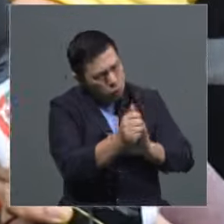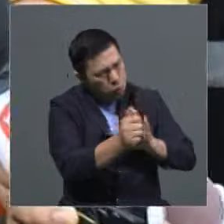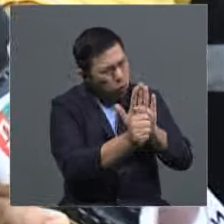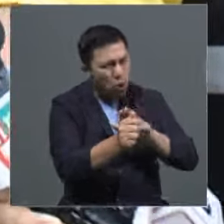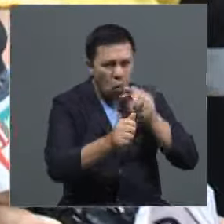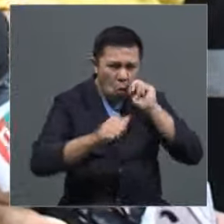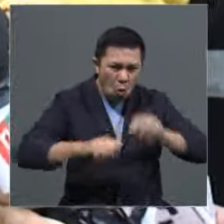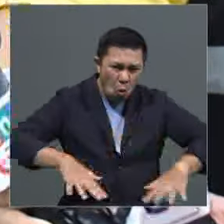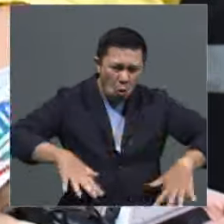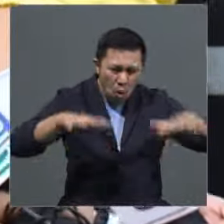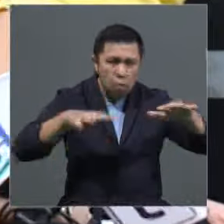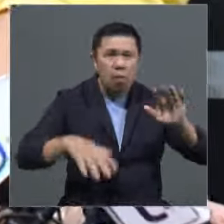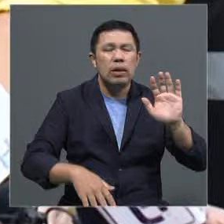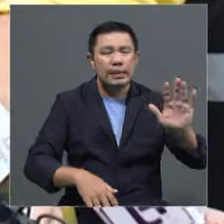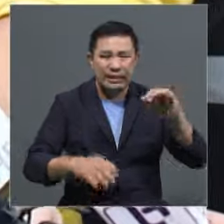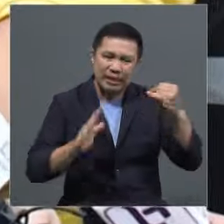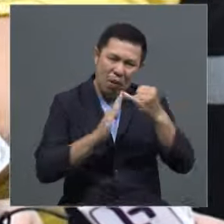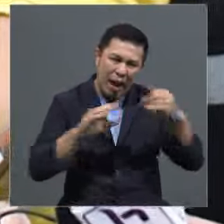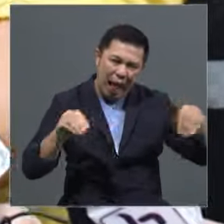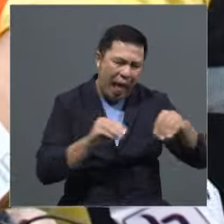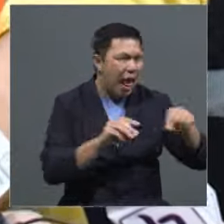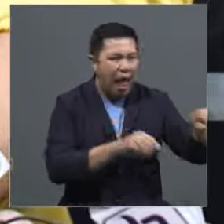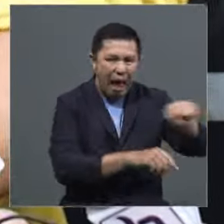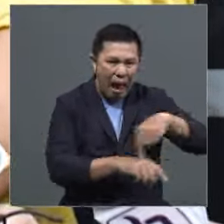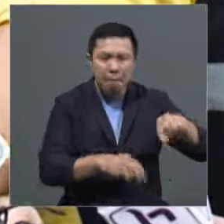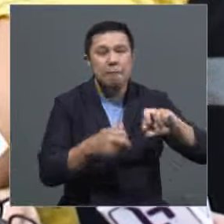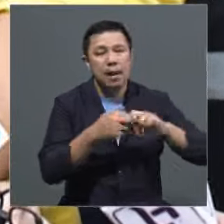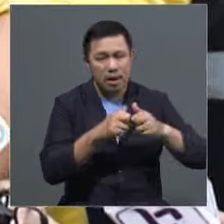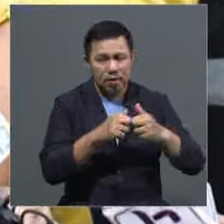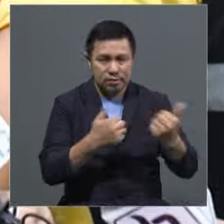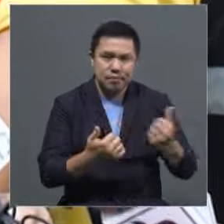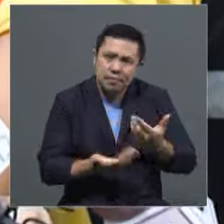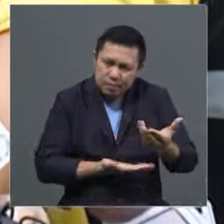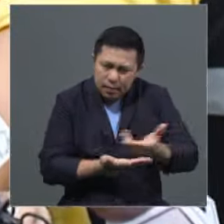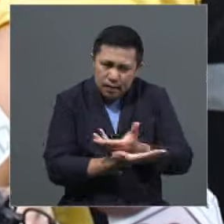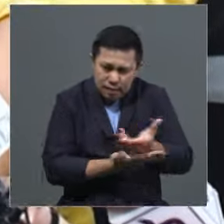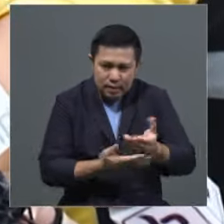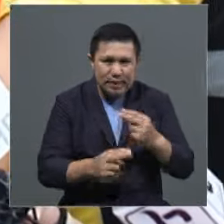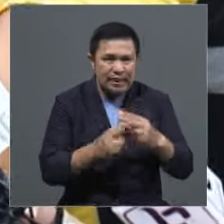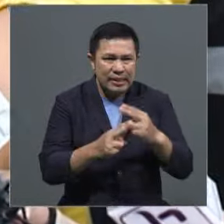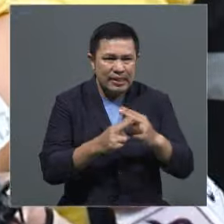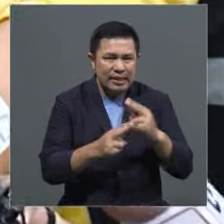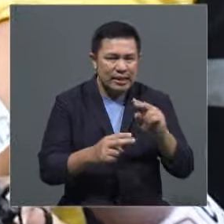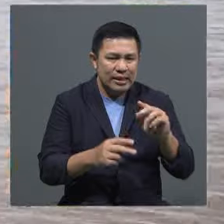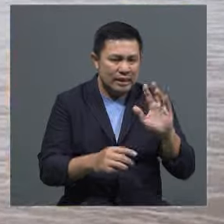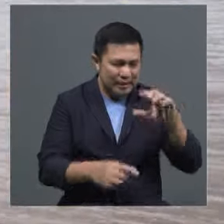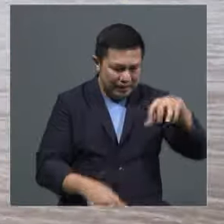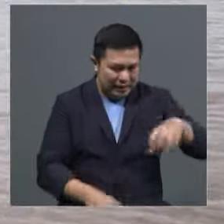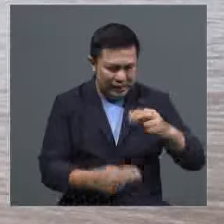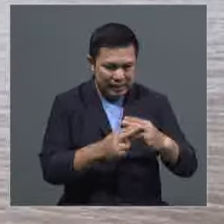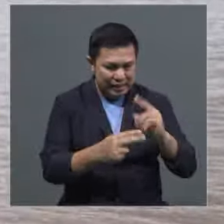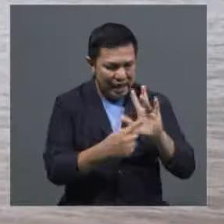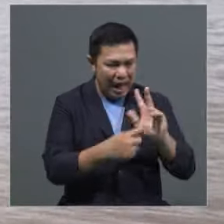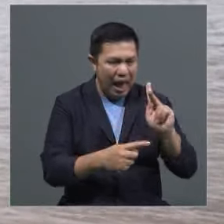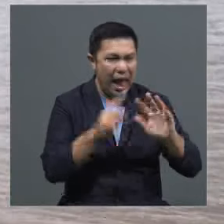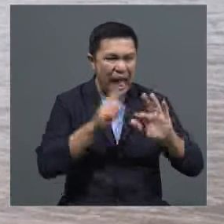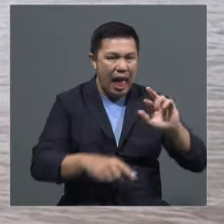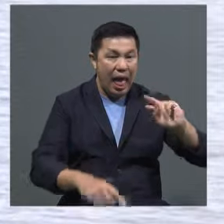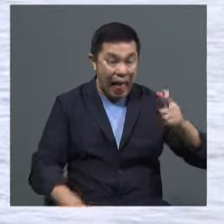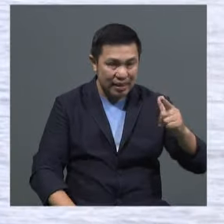ดเนี่ยนะครับกับบริเวณจังหวัดใกล้เคียงถึงเวลาที่ต้องมาคุยเรื่องอย่างเสือเต้นกันอย่างจริงจังนะครับ ในระย